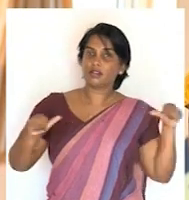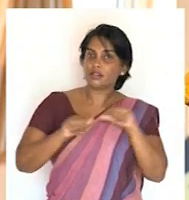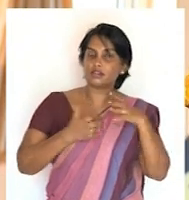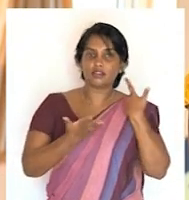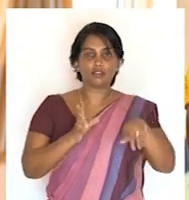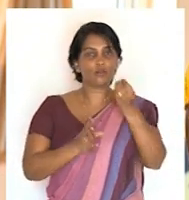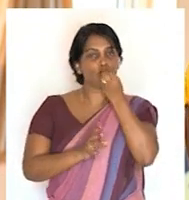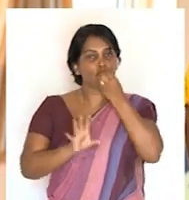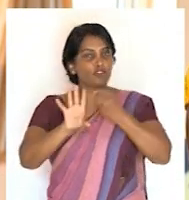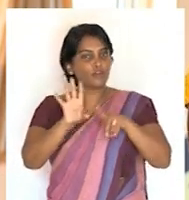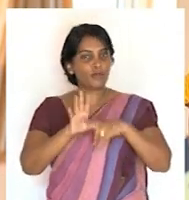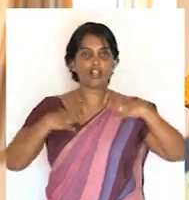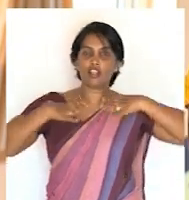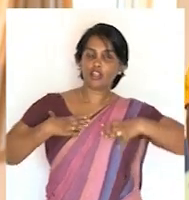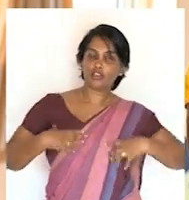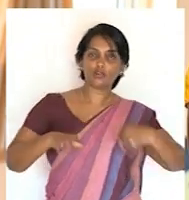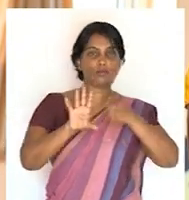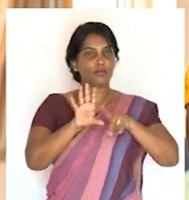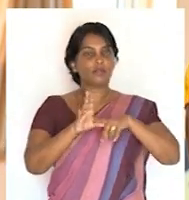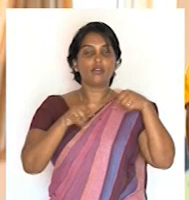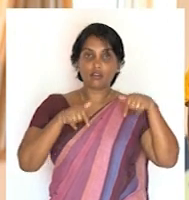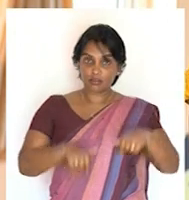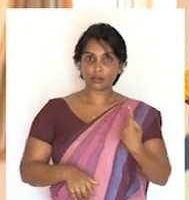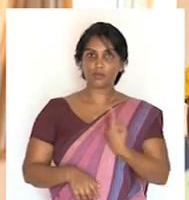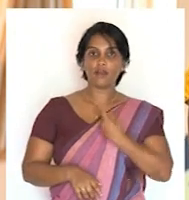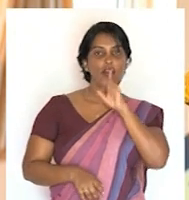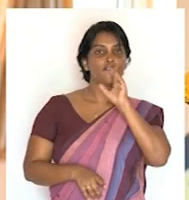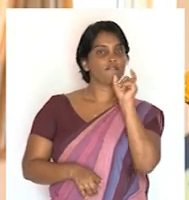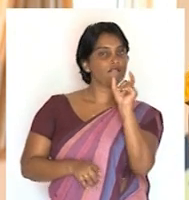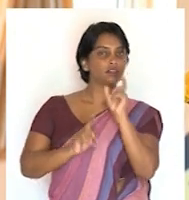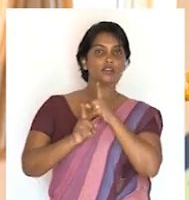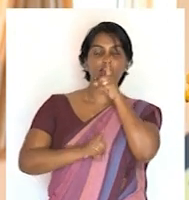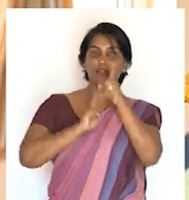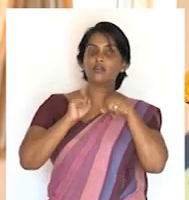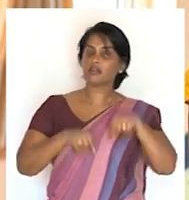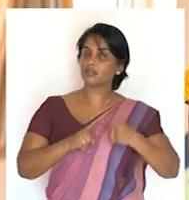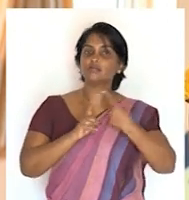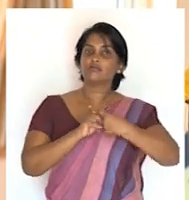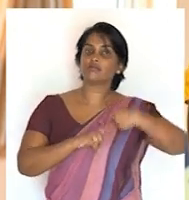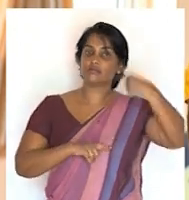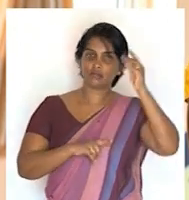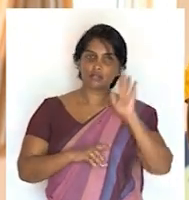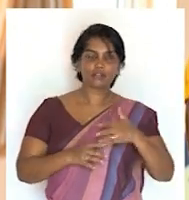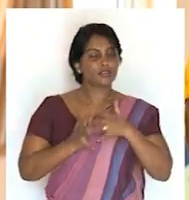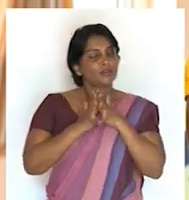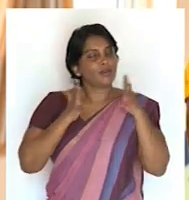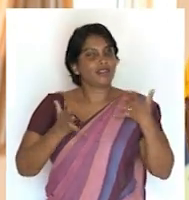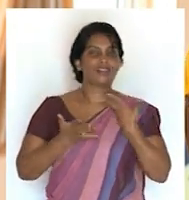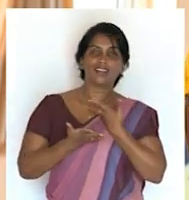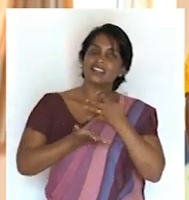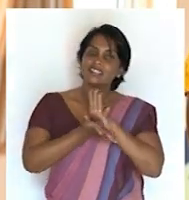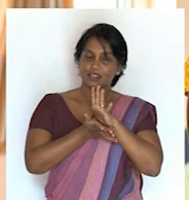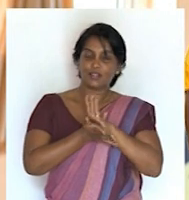රයාට එක්සර්සයිස් ඒ වගේ දීලා කන්න පුරුදු කරා ඇඳුම් අඳින්න. දැන් මෙයා තනි වචනයක් කතා කරන තරමටම මෙයා දියුණු වෙලා